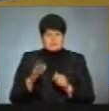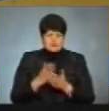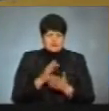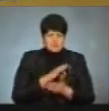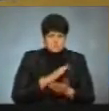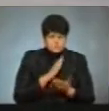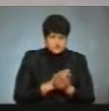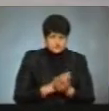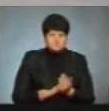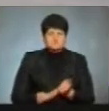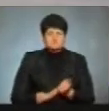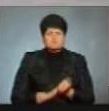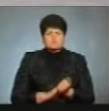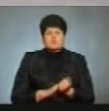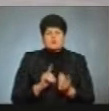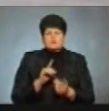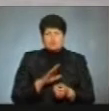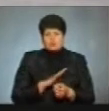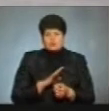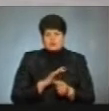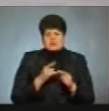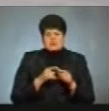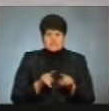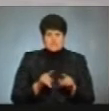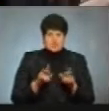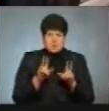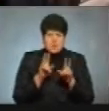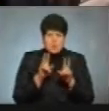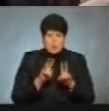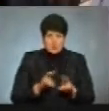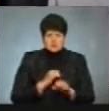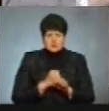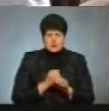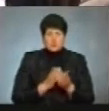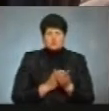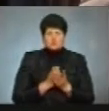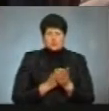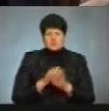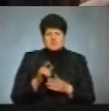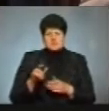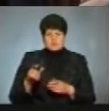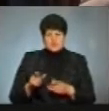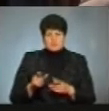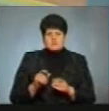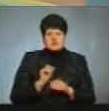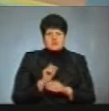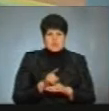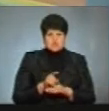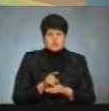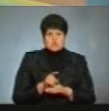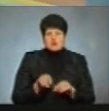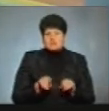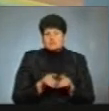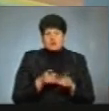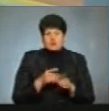який експлуатується, щоб був технічний огляд проведений, обслуговуючий персонал призначений. Ну,